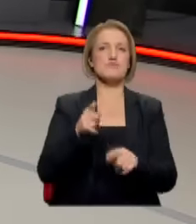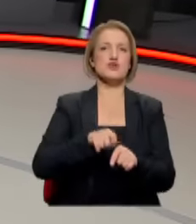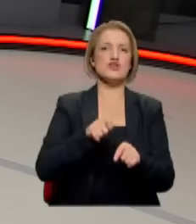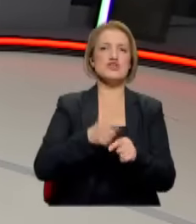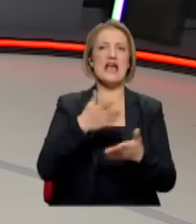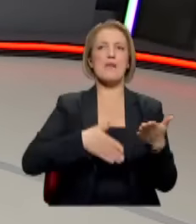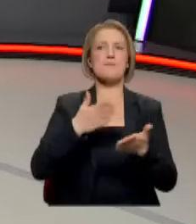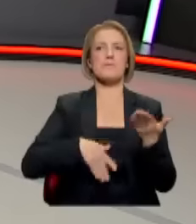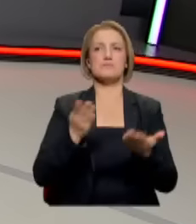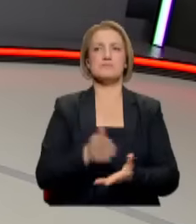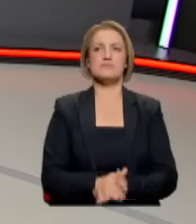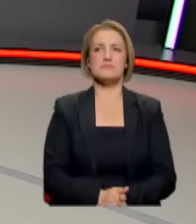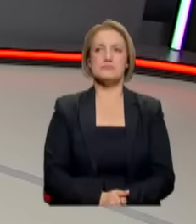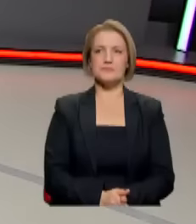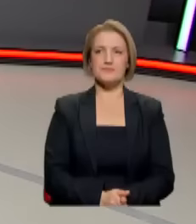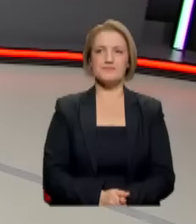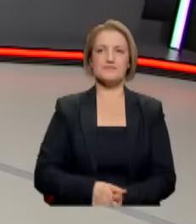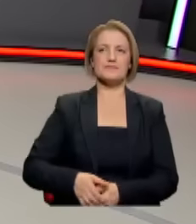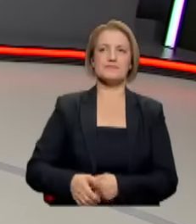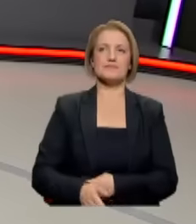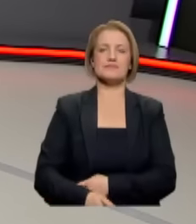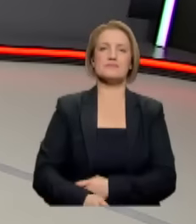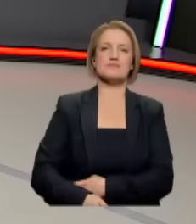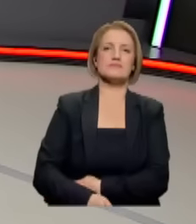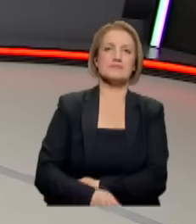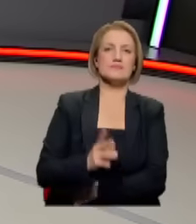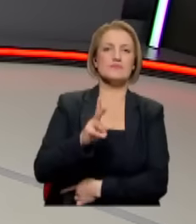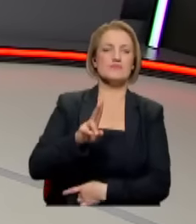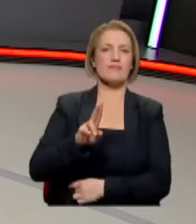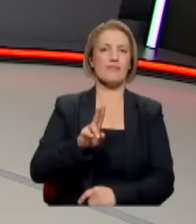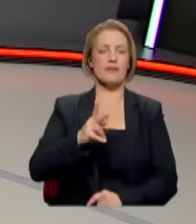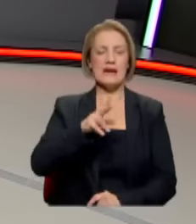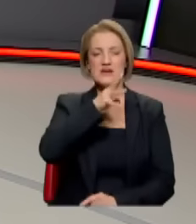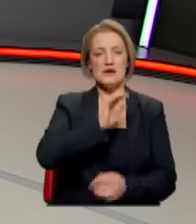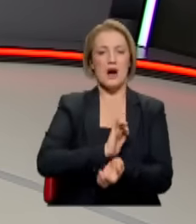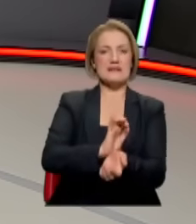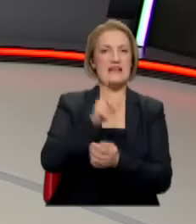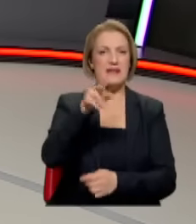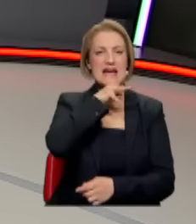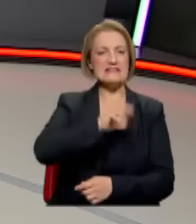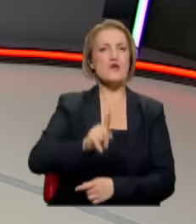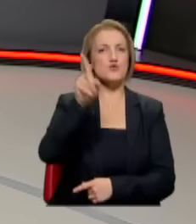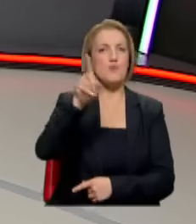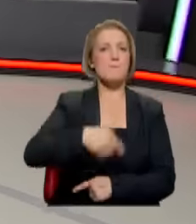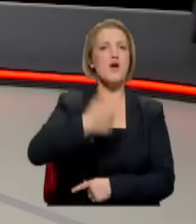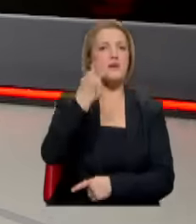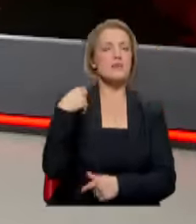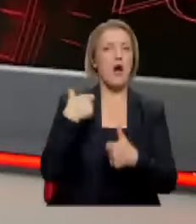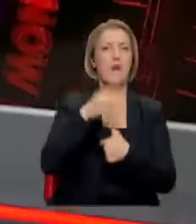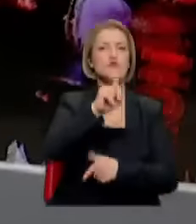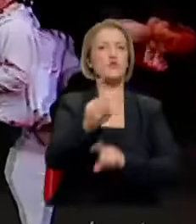yarım yamalak gelelim şu Kayyum meselesine cezaevindeki başkana bir soruşturma